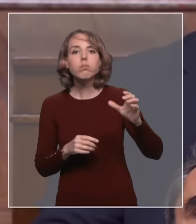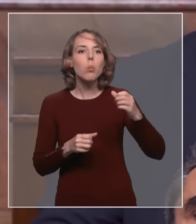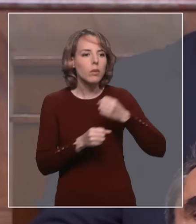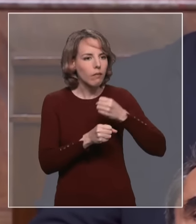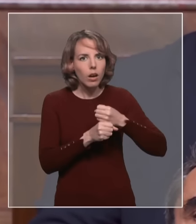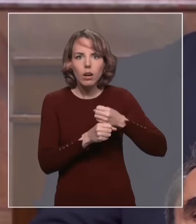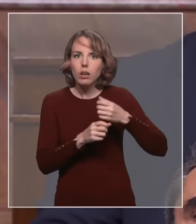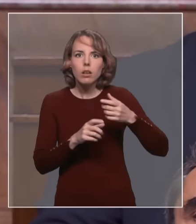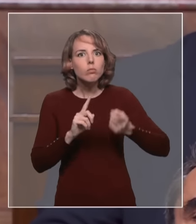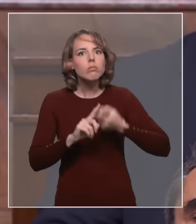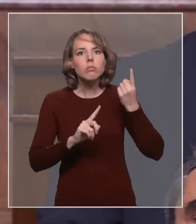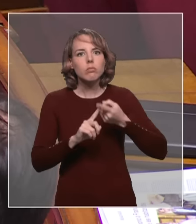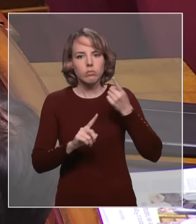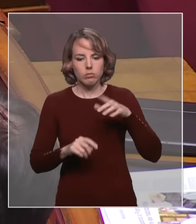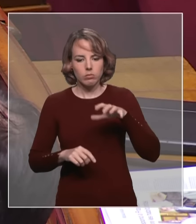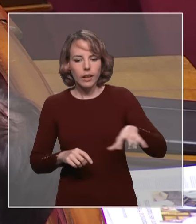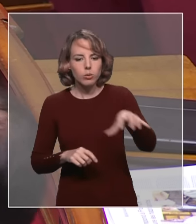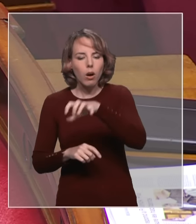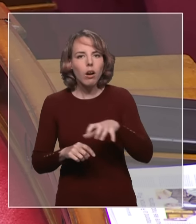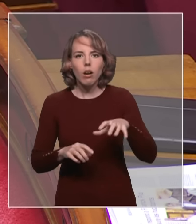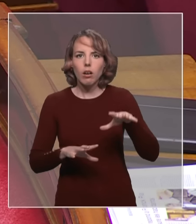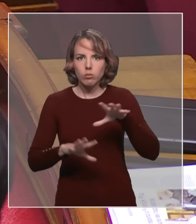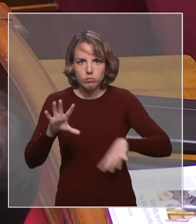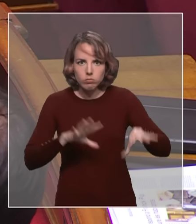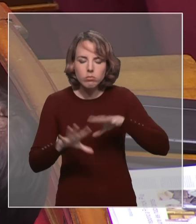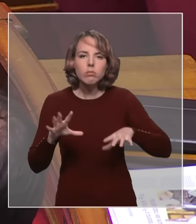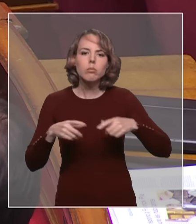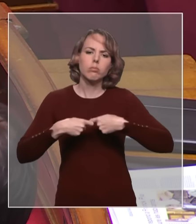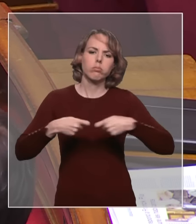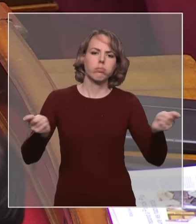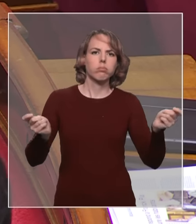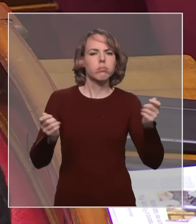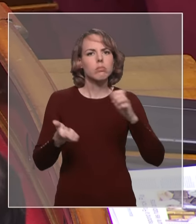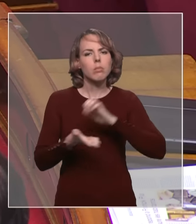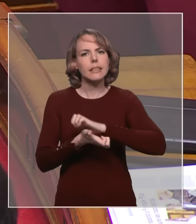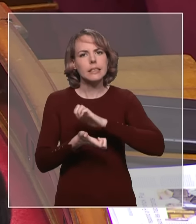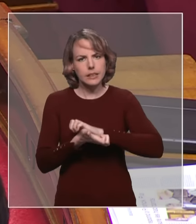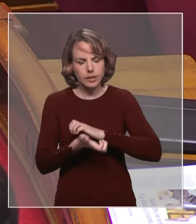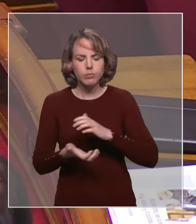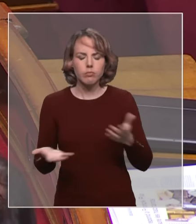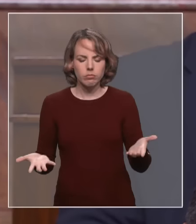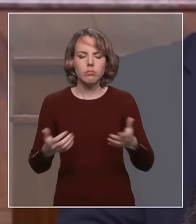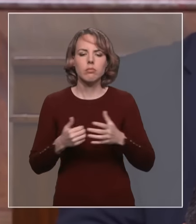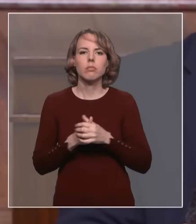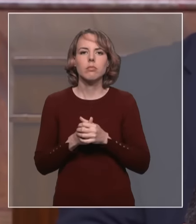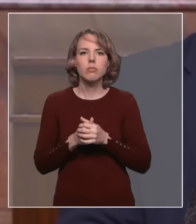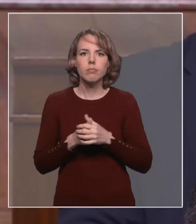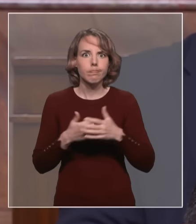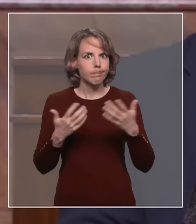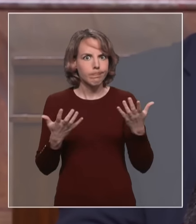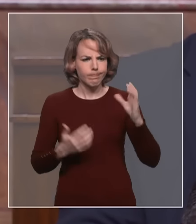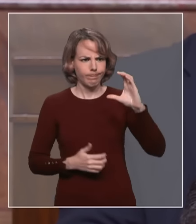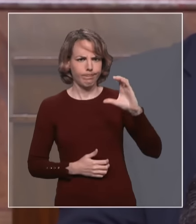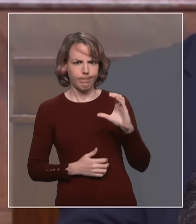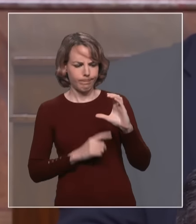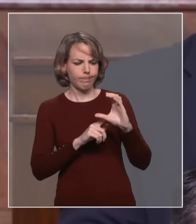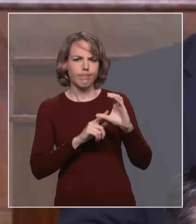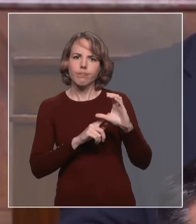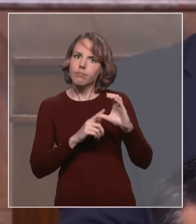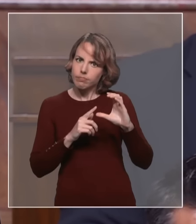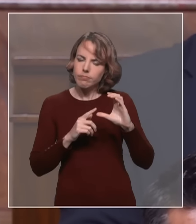Aménagement du territoire, distribution de la presse et service postal universel. Malgré cette enveloppe conséquente,